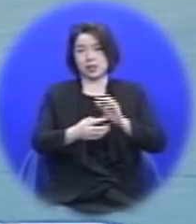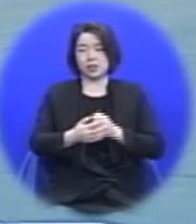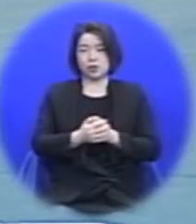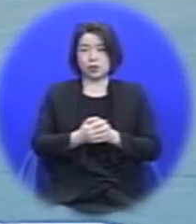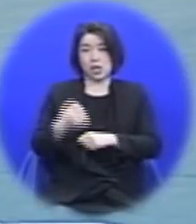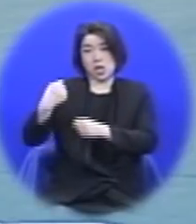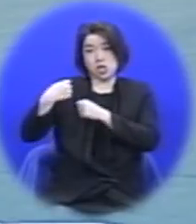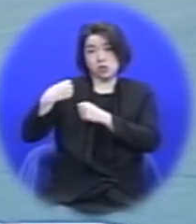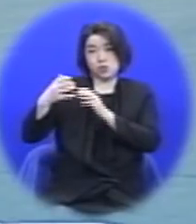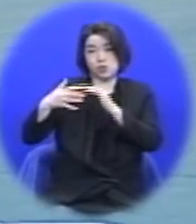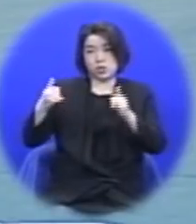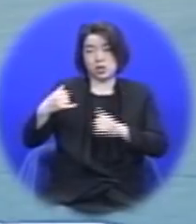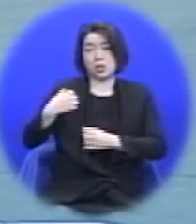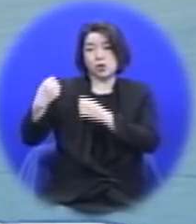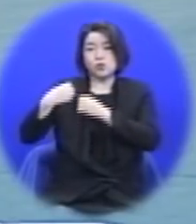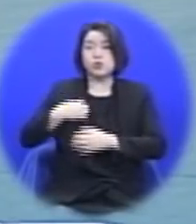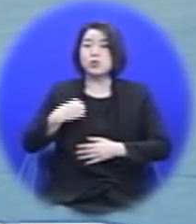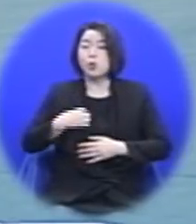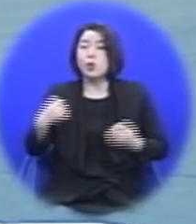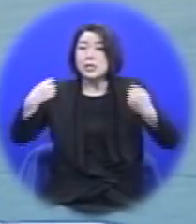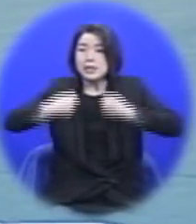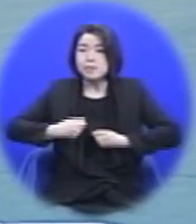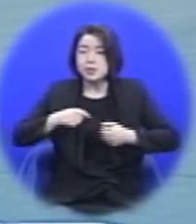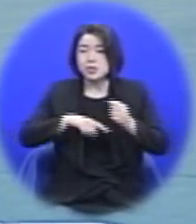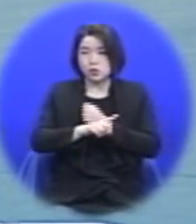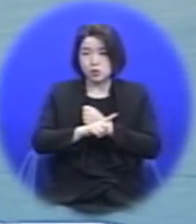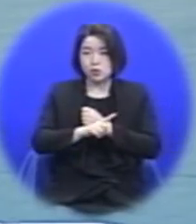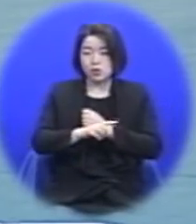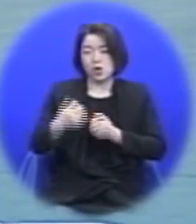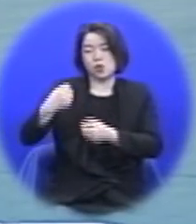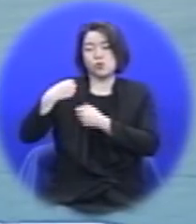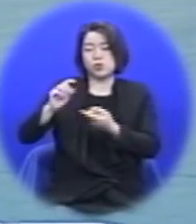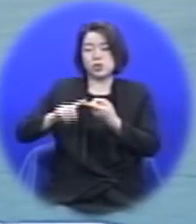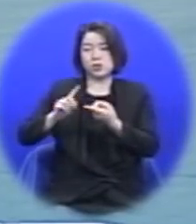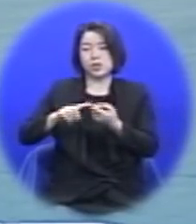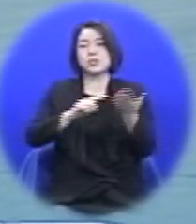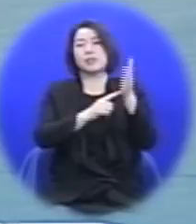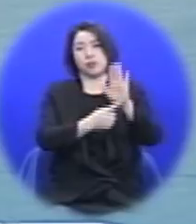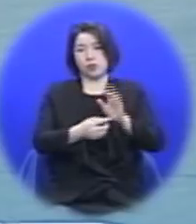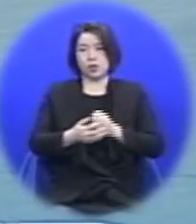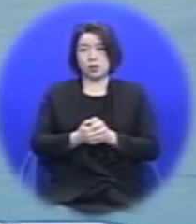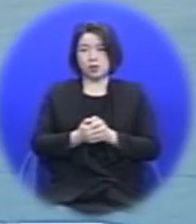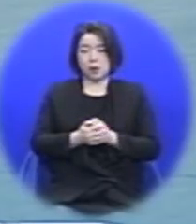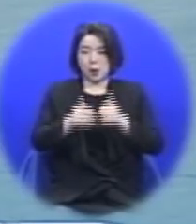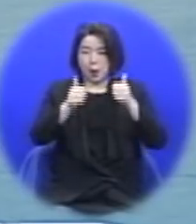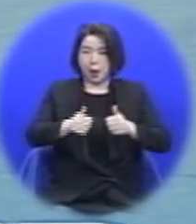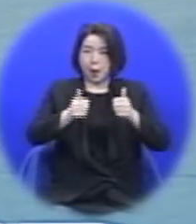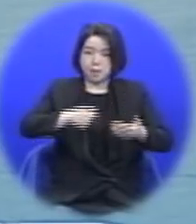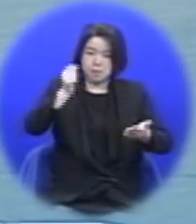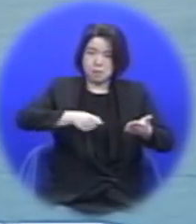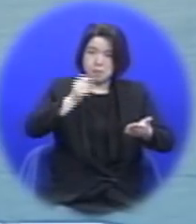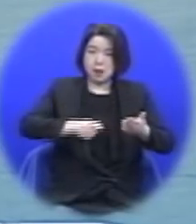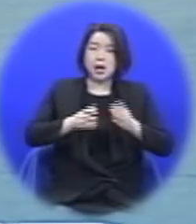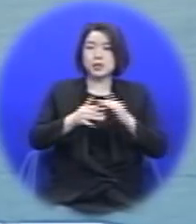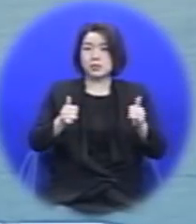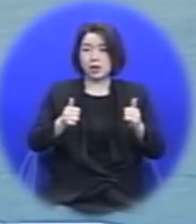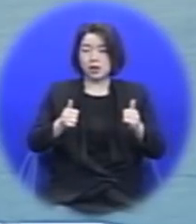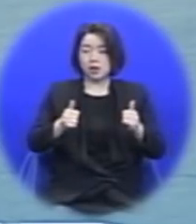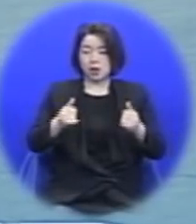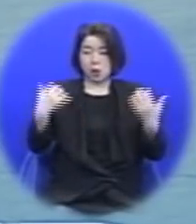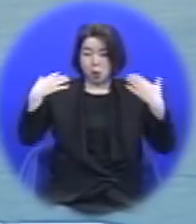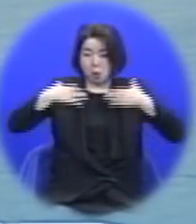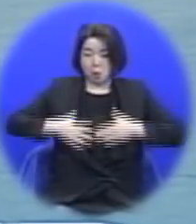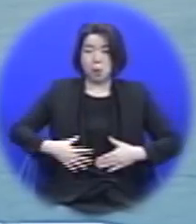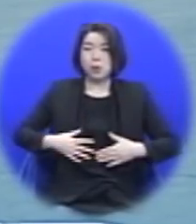군인이 군복을 입는 것은 그가 군인임을 드러내는 것이죠. 판사가 법복을 입는 것은 그가 판사라는